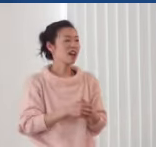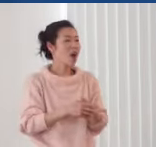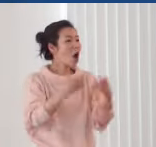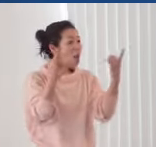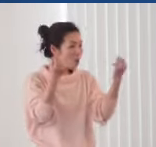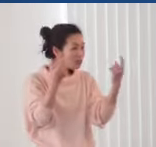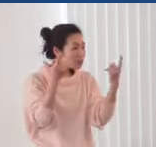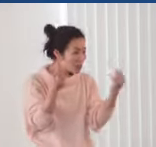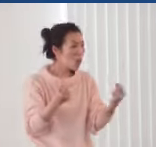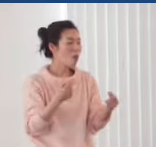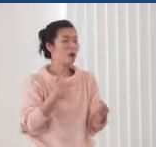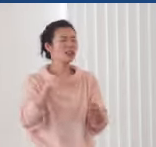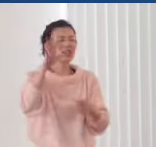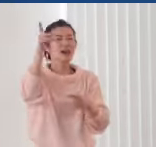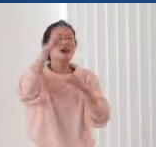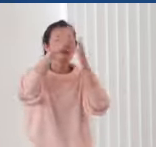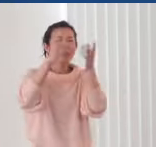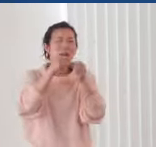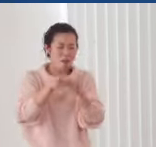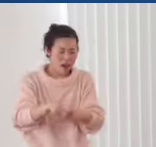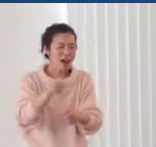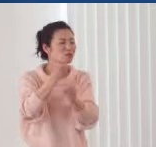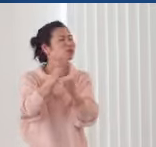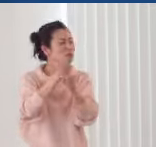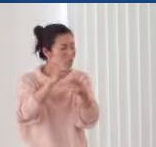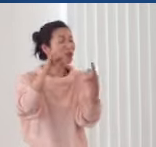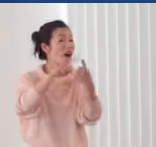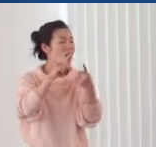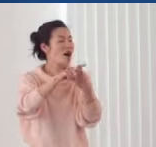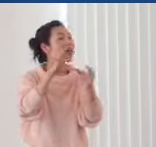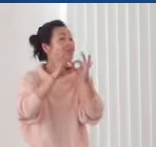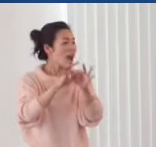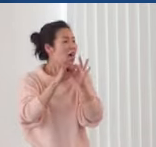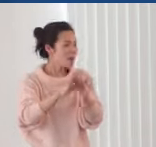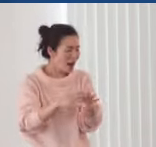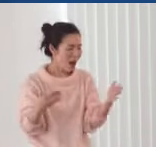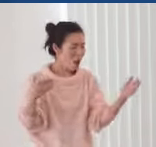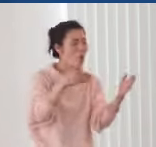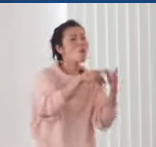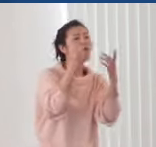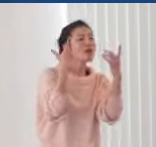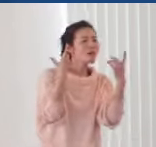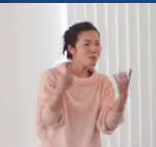の終わりも最も美しい時に訪れるということになるはずなんです。